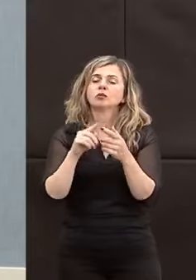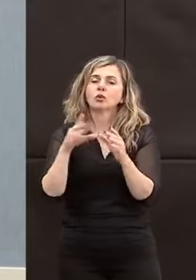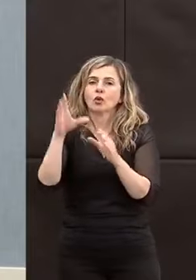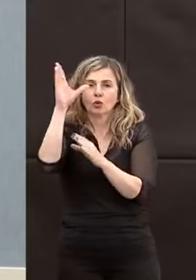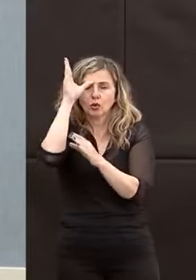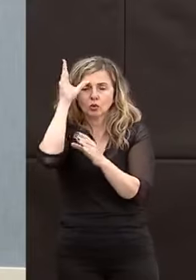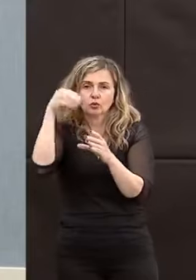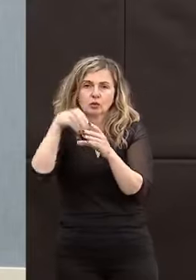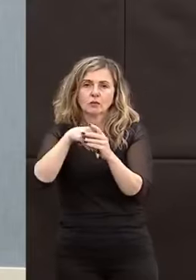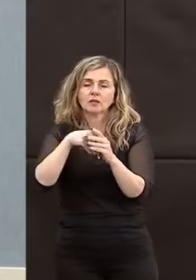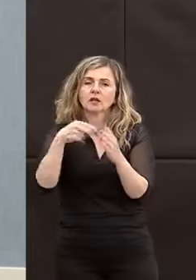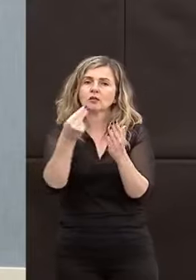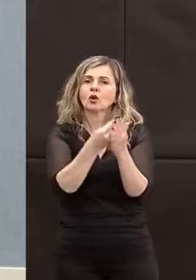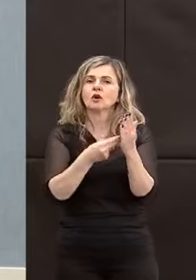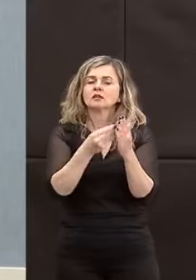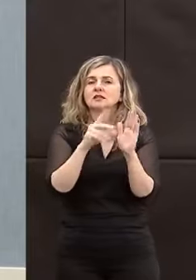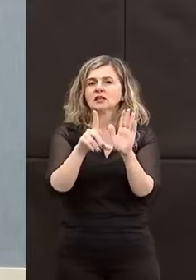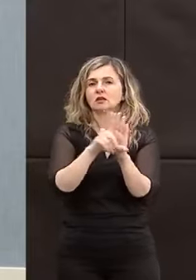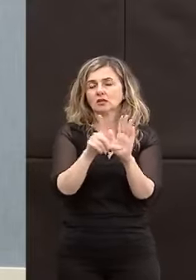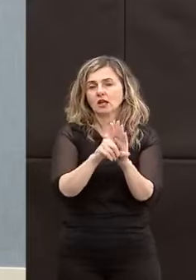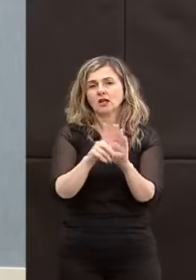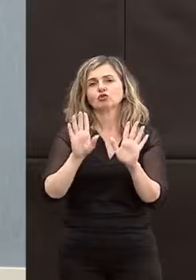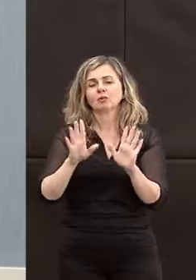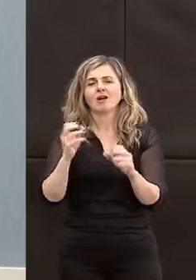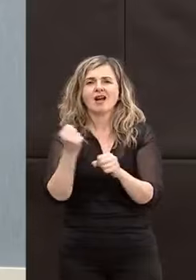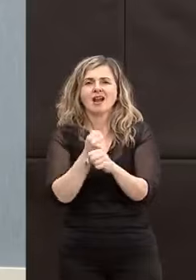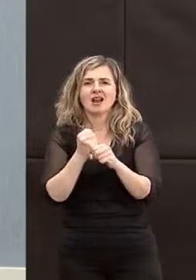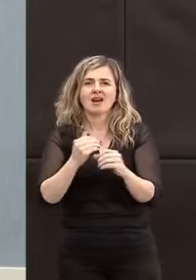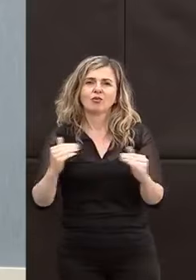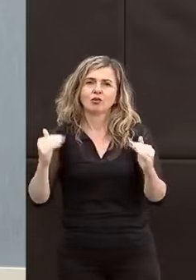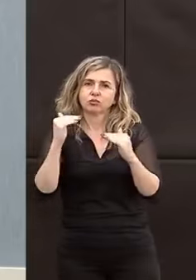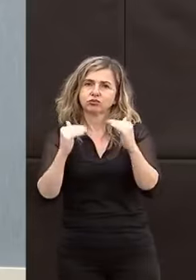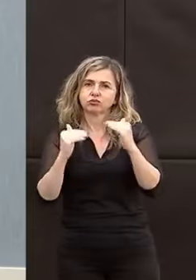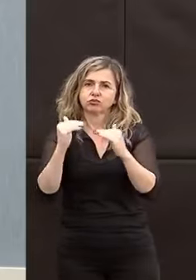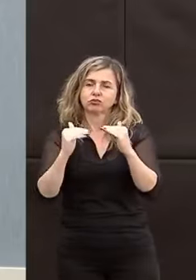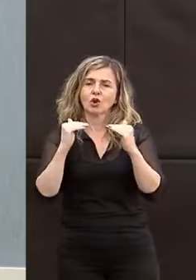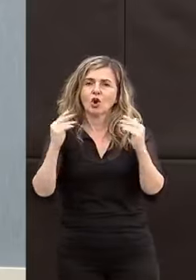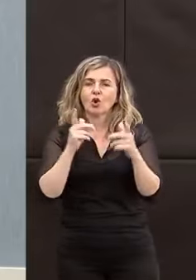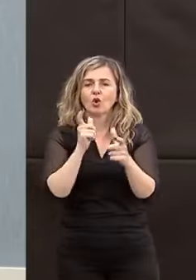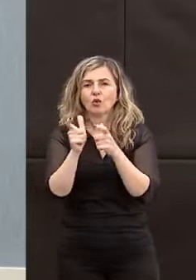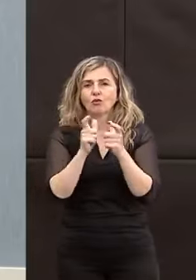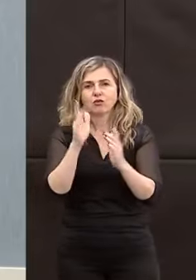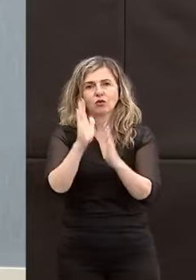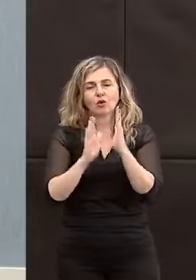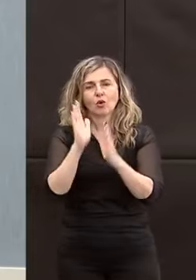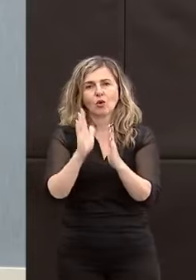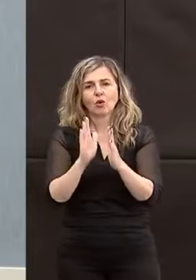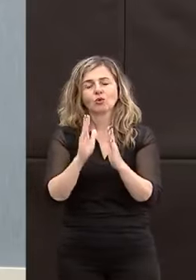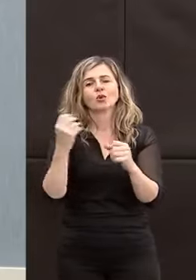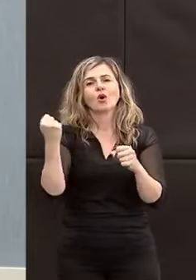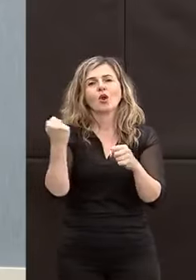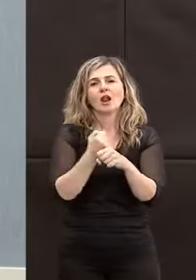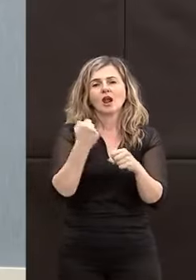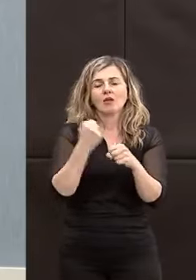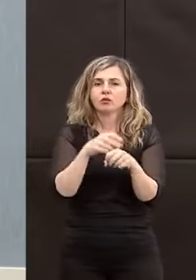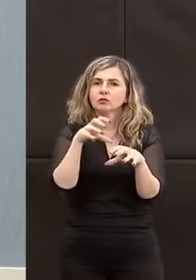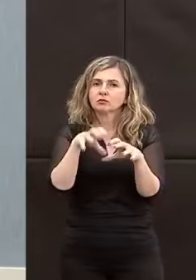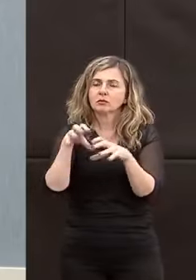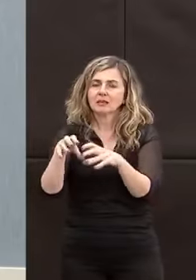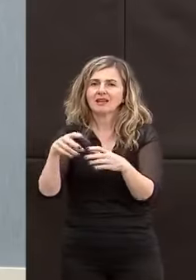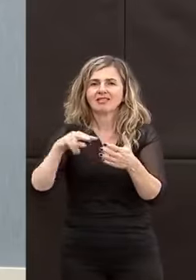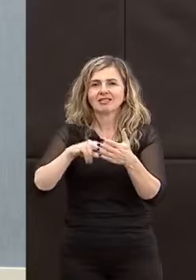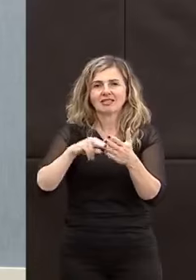legge ma ovviamente il lavoro che il tavolo sta facendo sta andando avanti un lavoro che vede impegnati i tecnici